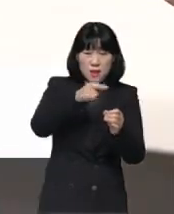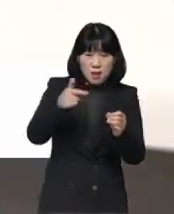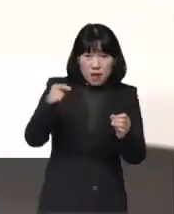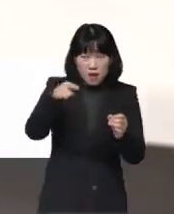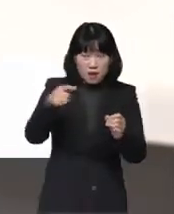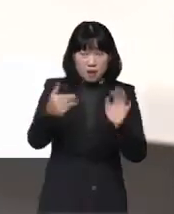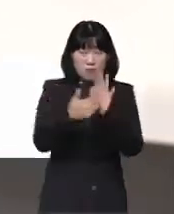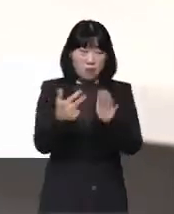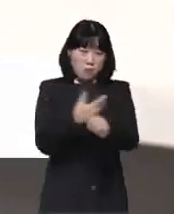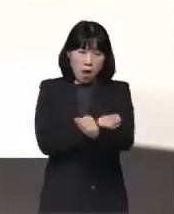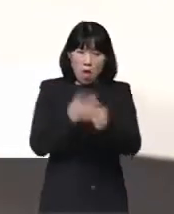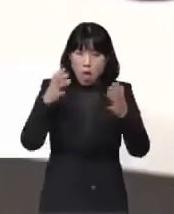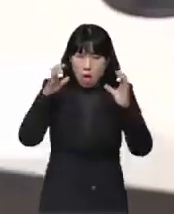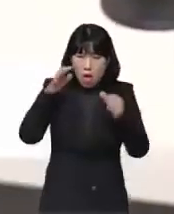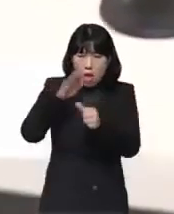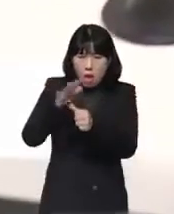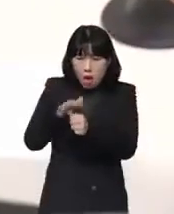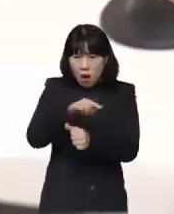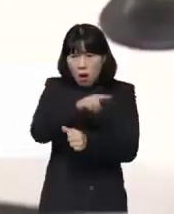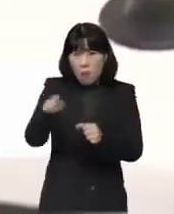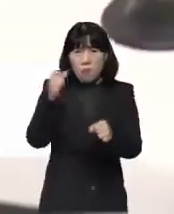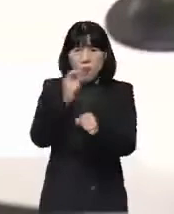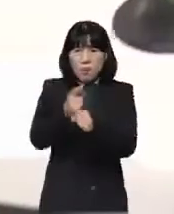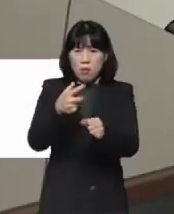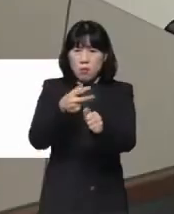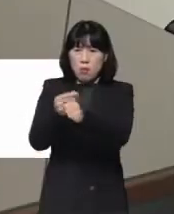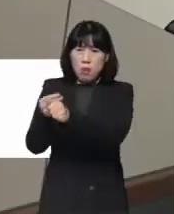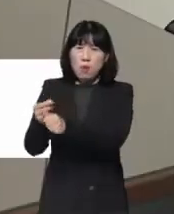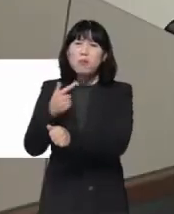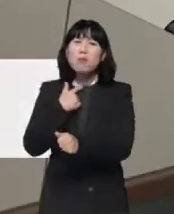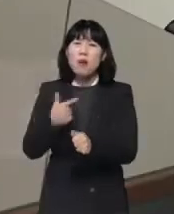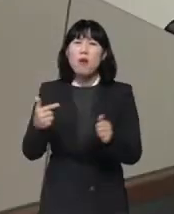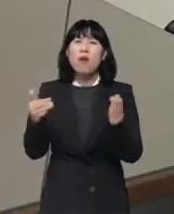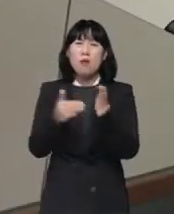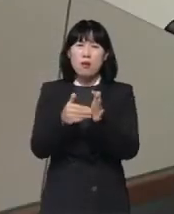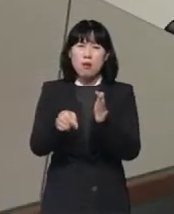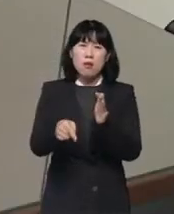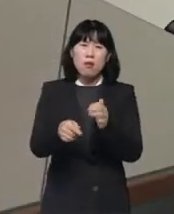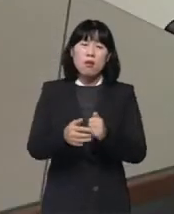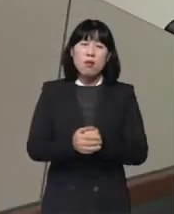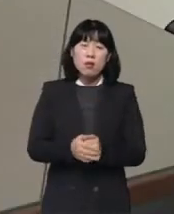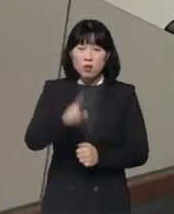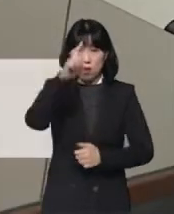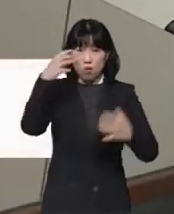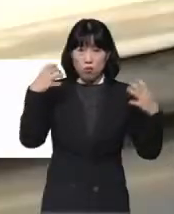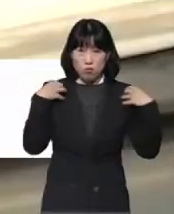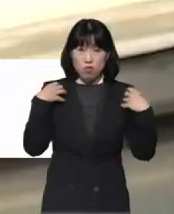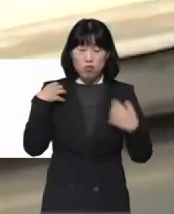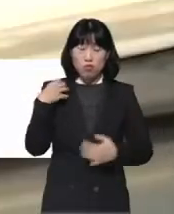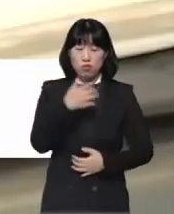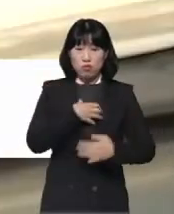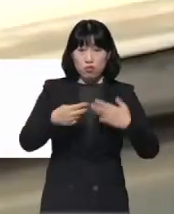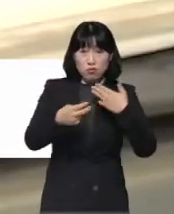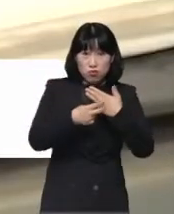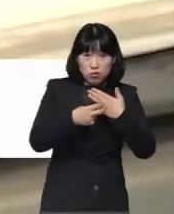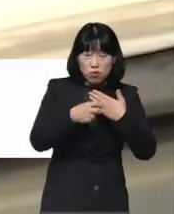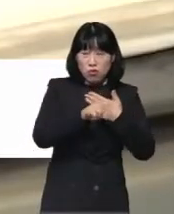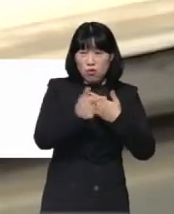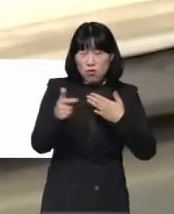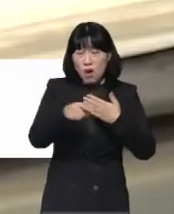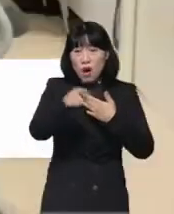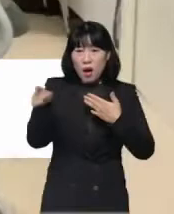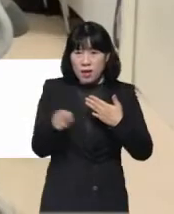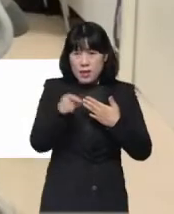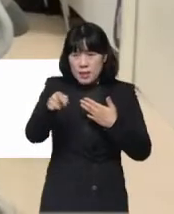등을 영유아와 어린이 등에게 접종했던 사실이 드러났습니다. 정부 보건기관은 뒤늦게